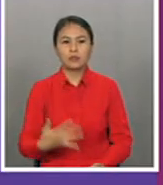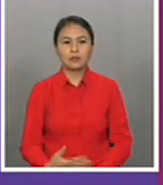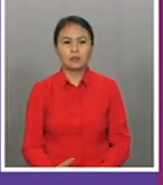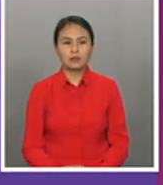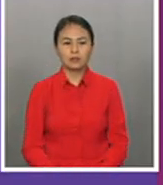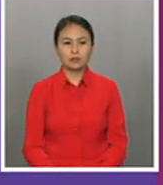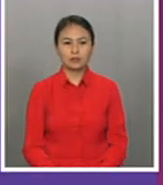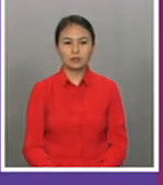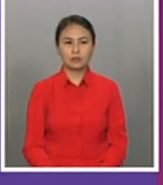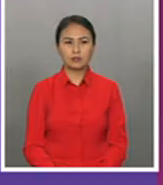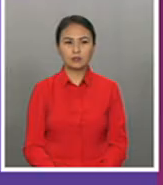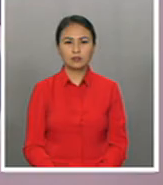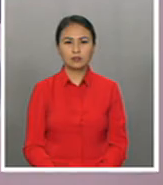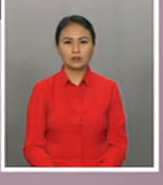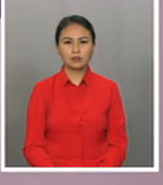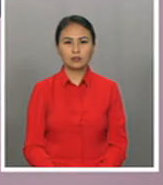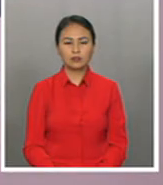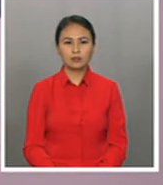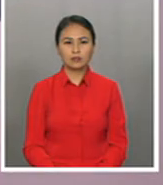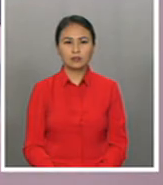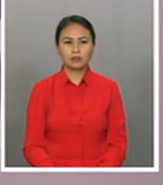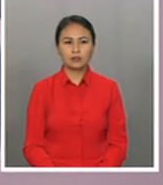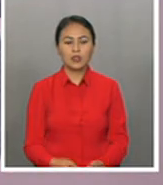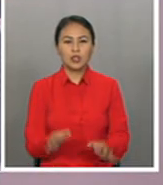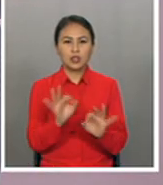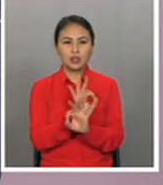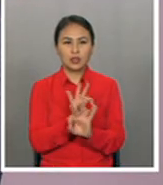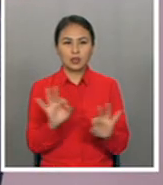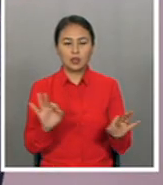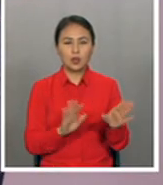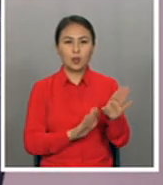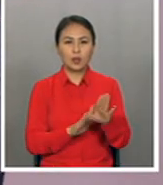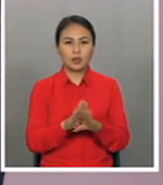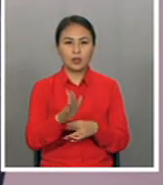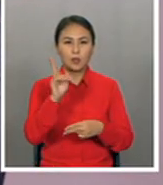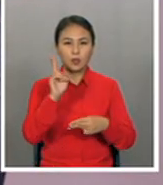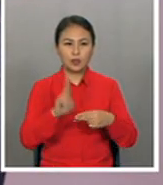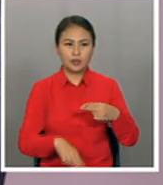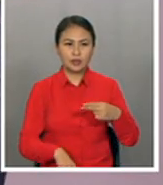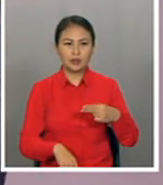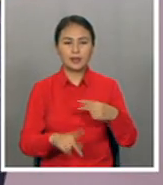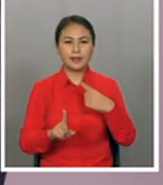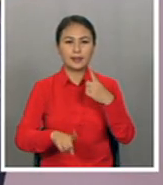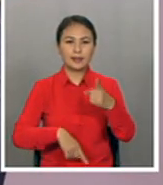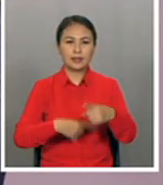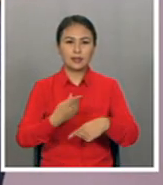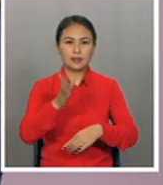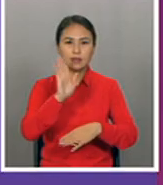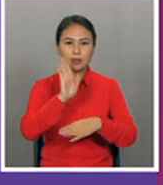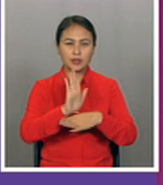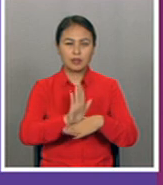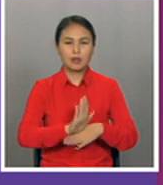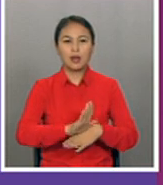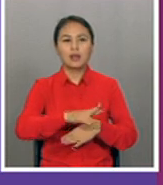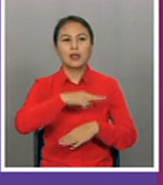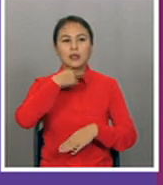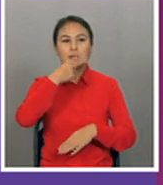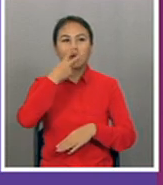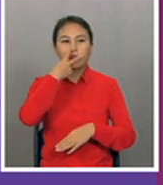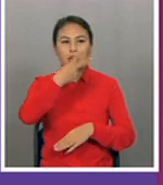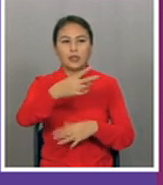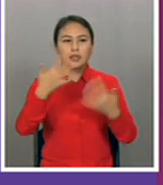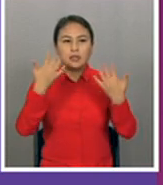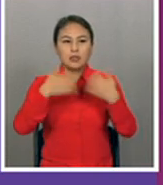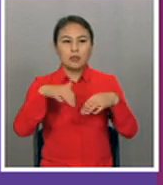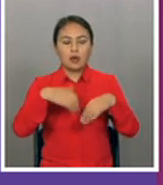35-ке тең болады. Жақсы балалар, орындап болсаңдар, келесі тапсырмаға назар аударайық. Есептер